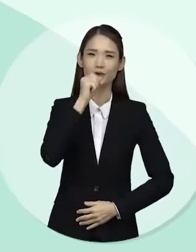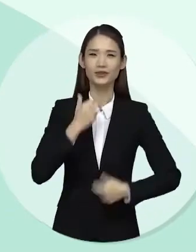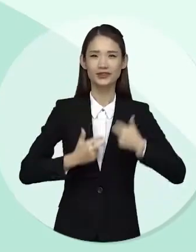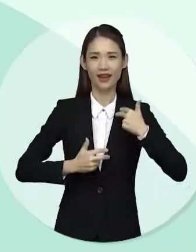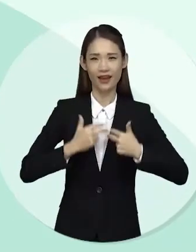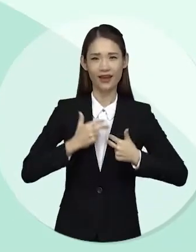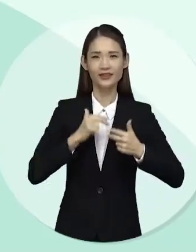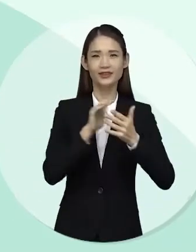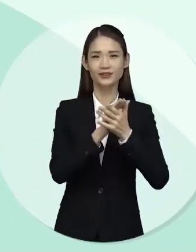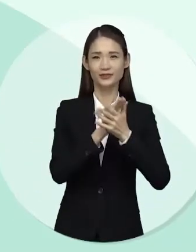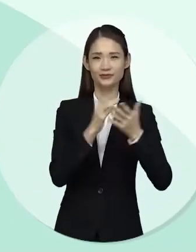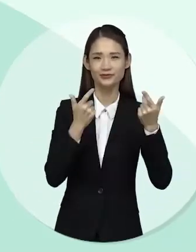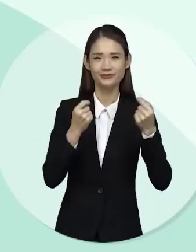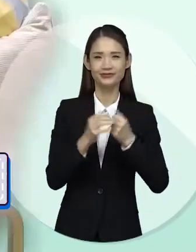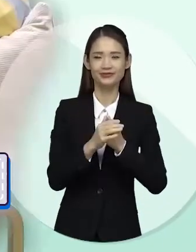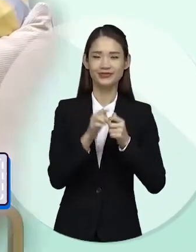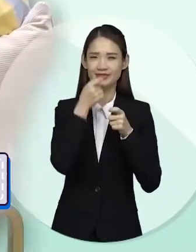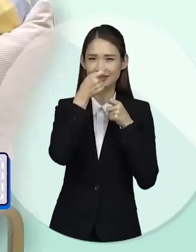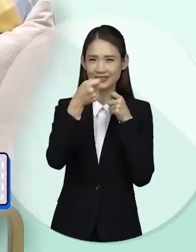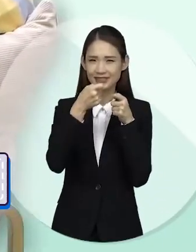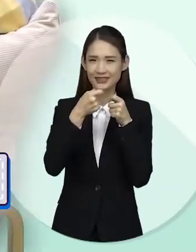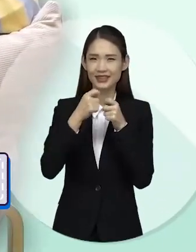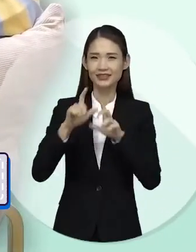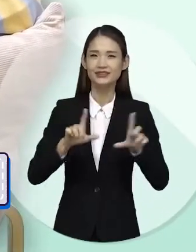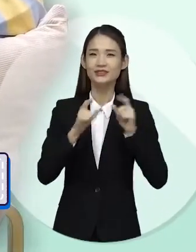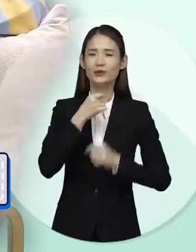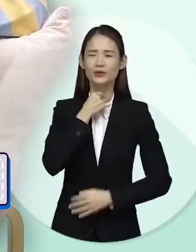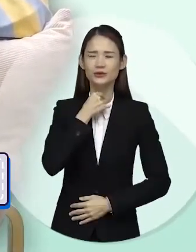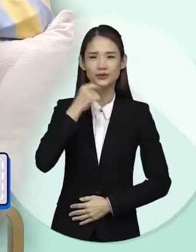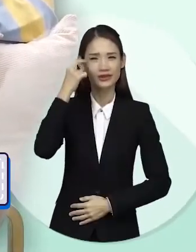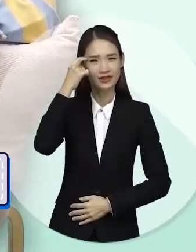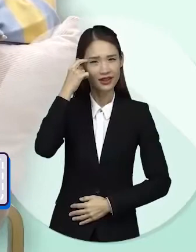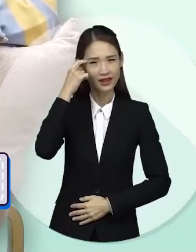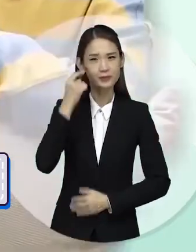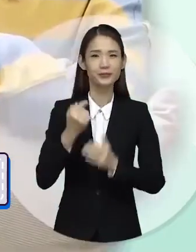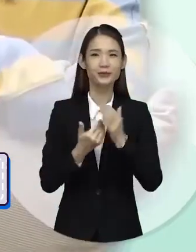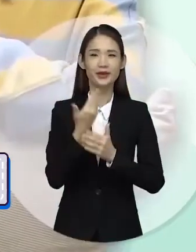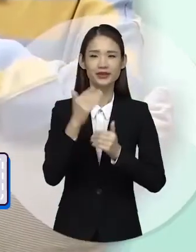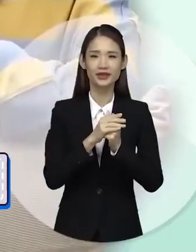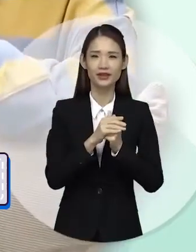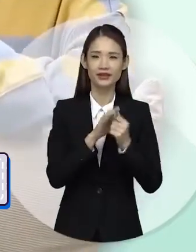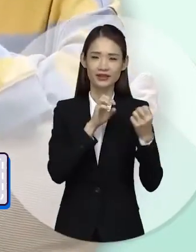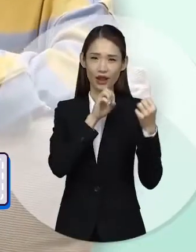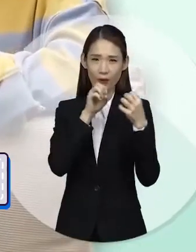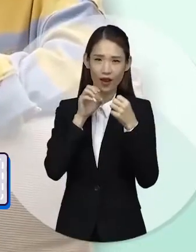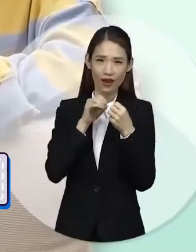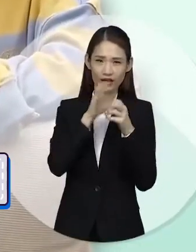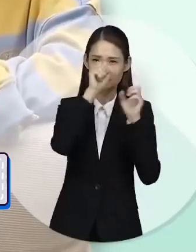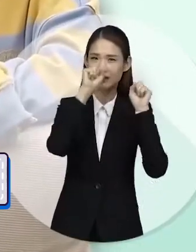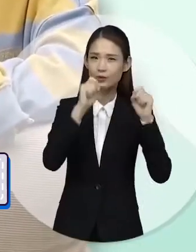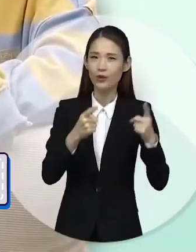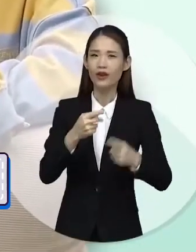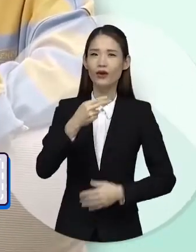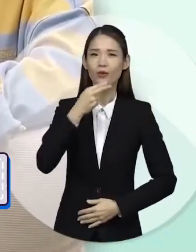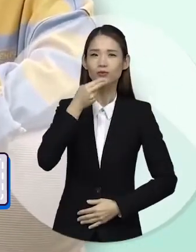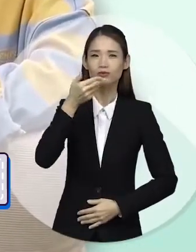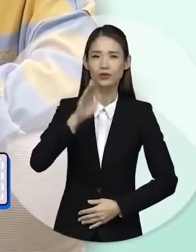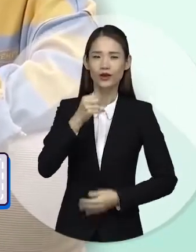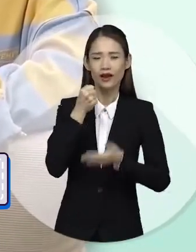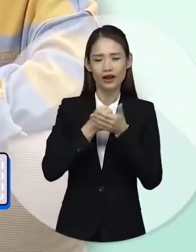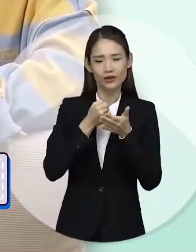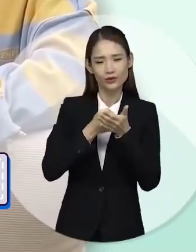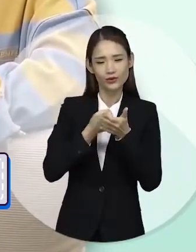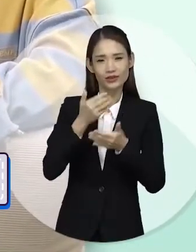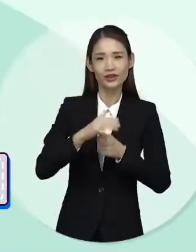착하고 뭔가 재미있는 친구인 것 같아서 되게 친해지고 싶다라는 생각을 했었어요. 근데 이제 대화를 할 접점이 별로